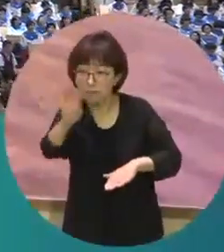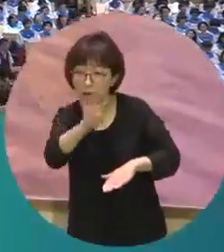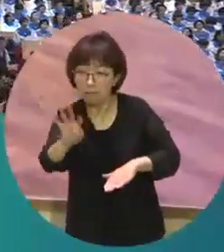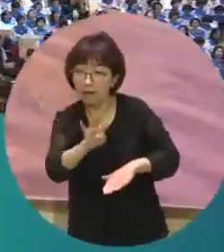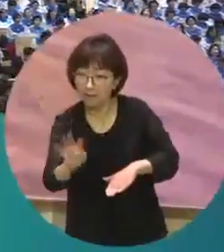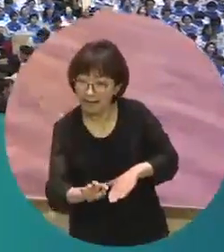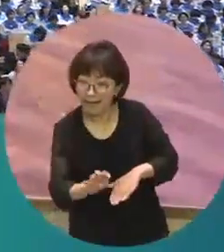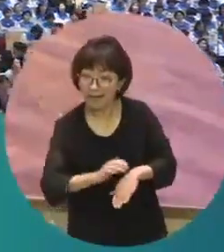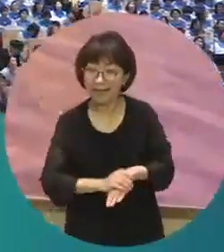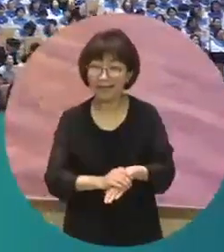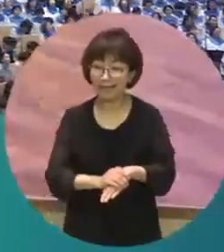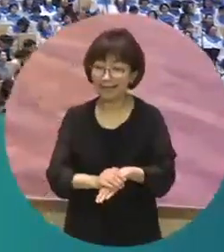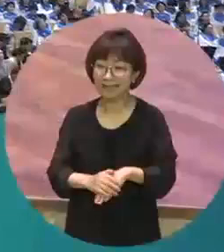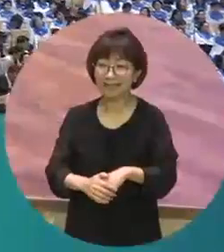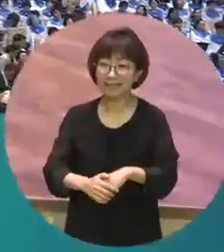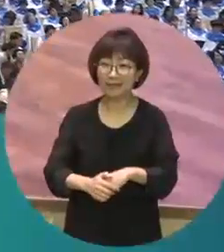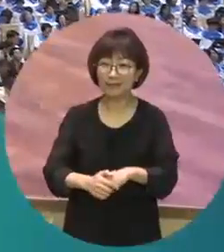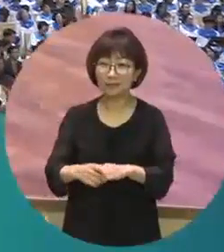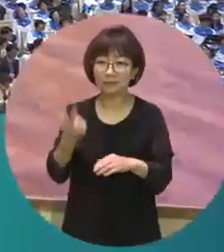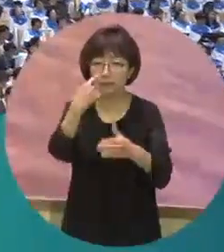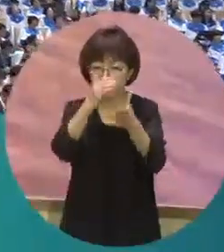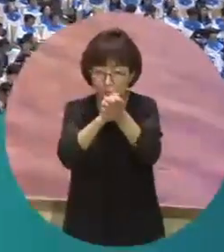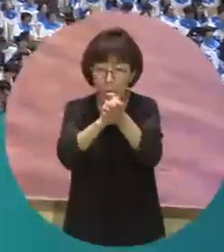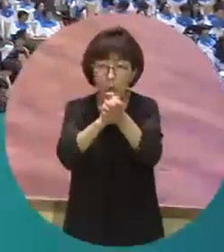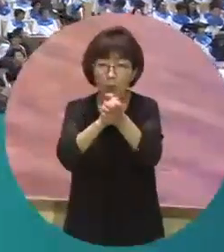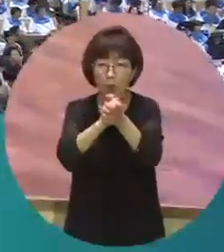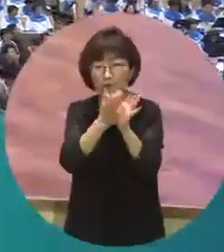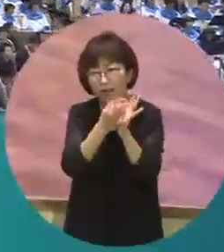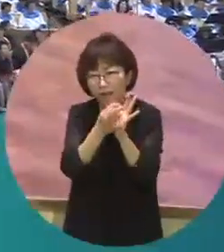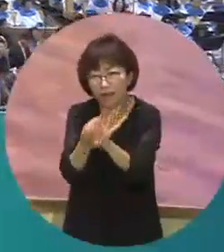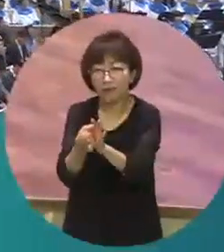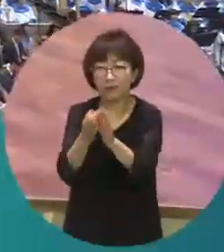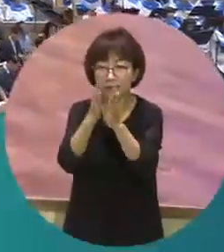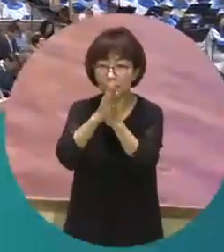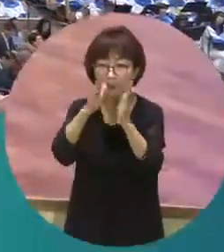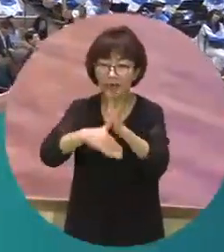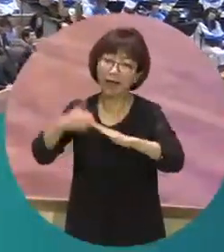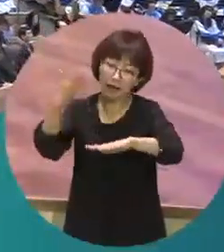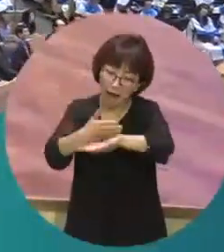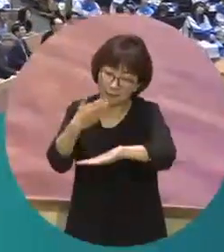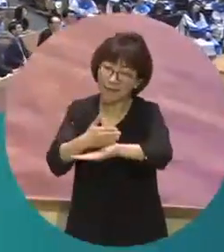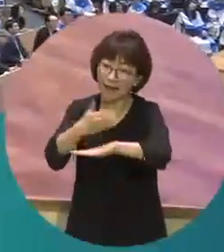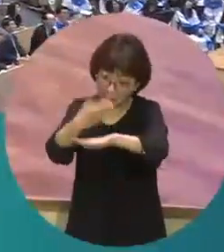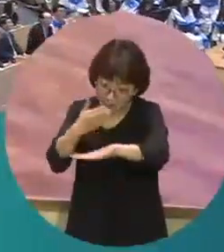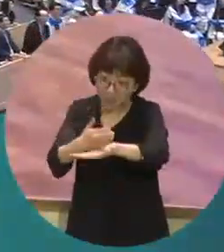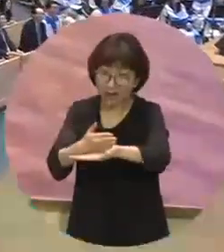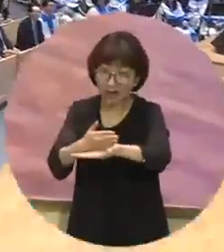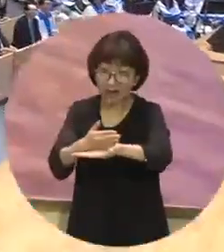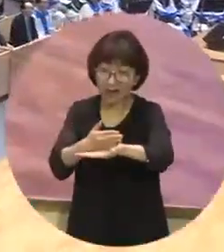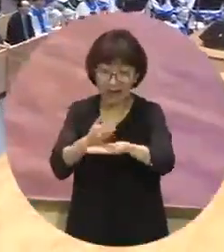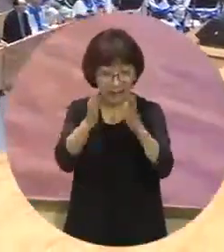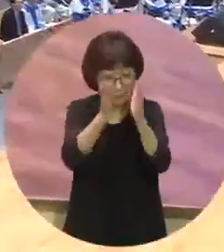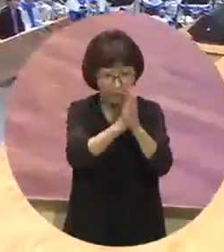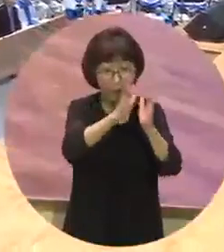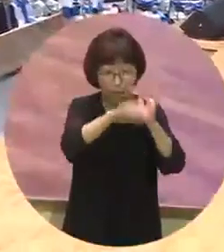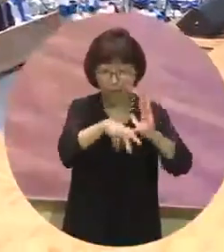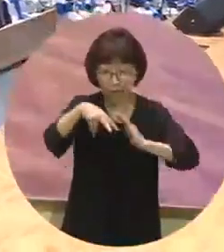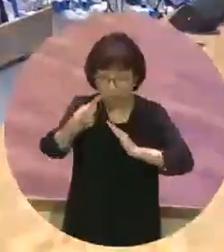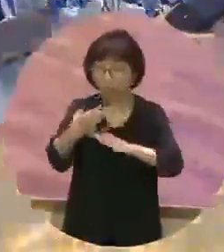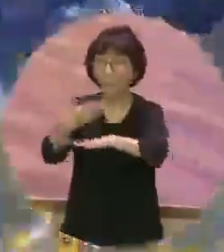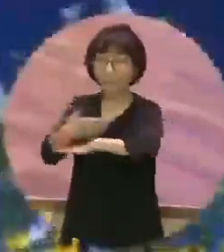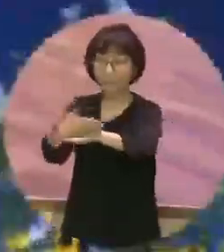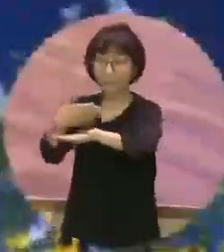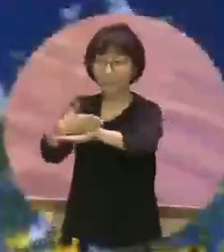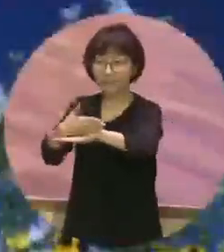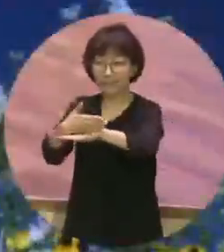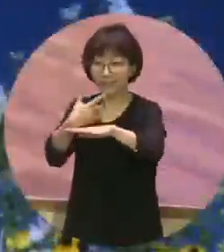골로새서 4장 2절에도 기도를 계속하고 기도에 감사함으로 깨어 있어라. 기도도 감사함으로 하라는 거예요.